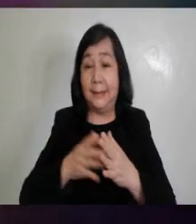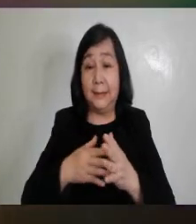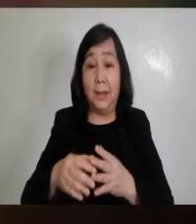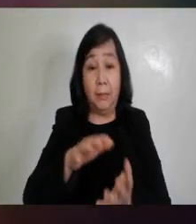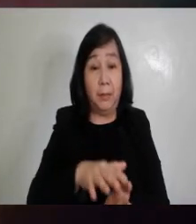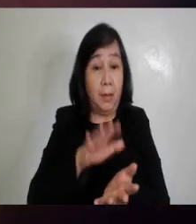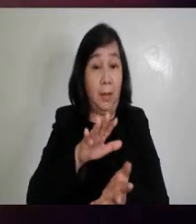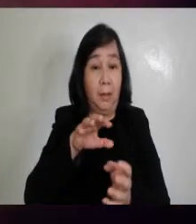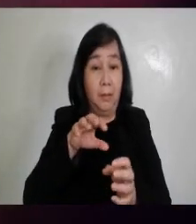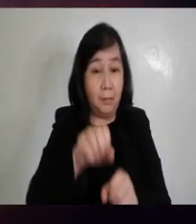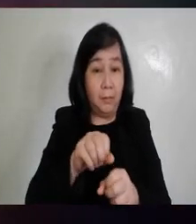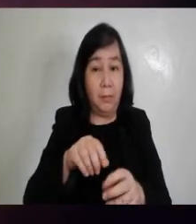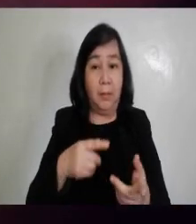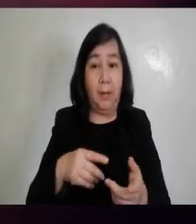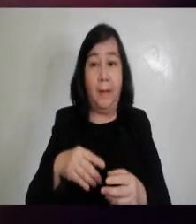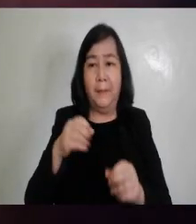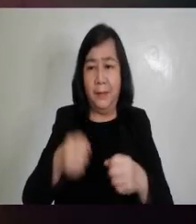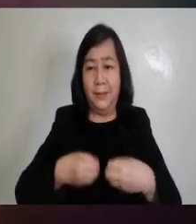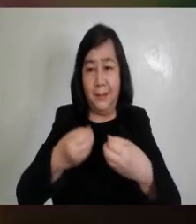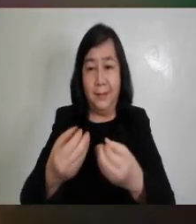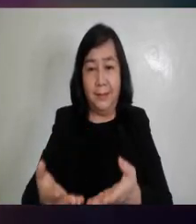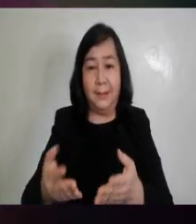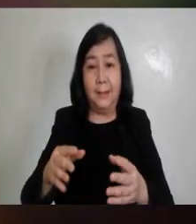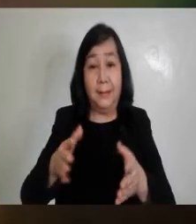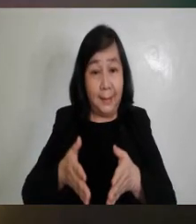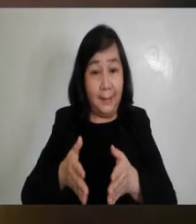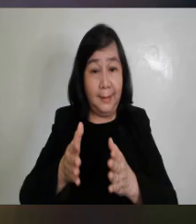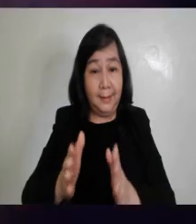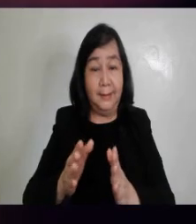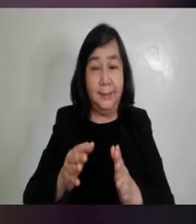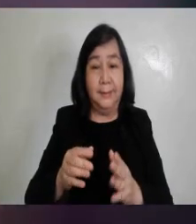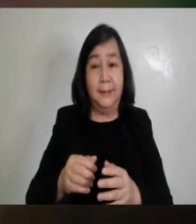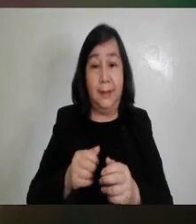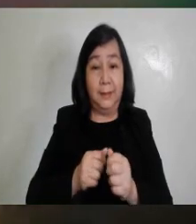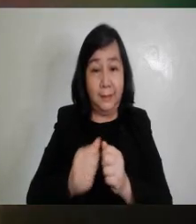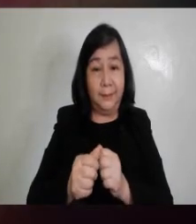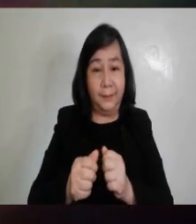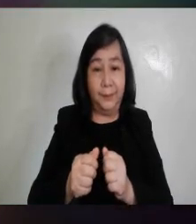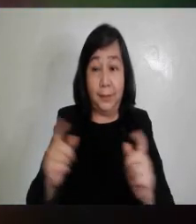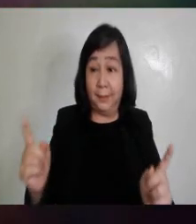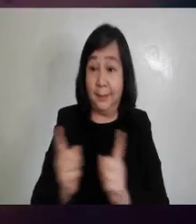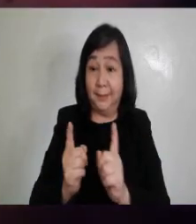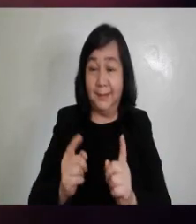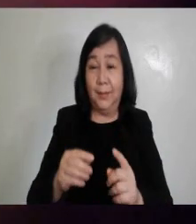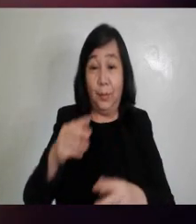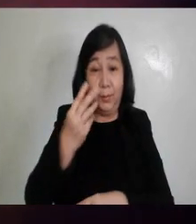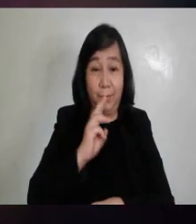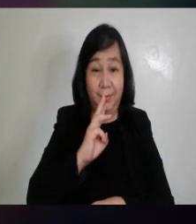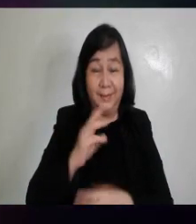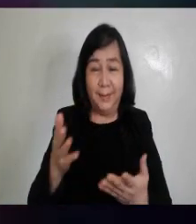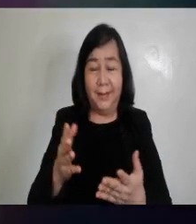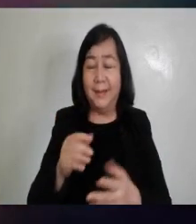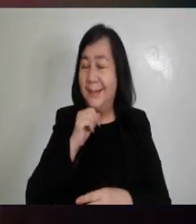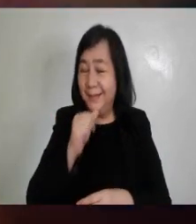kilalang mabangis na magdaragit ang buwaya, binibigyan nito ng daan ang mga manatee kapag nagkita sila sa tubig. Alam niyo ba yon?